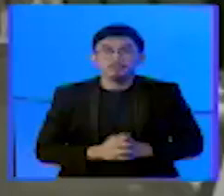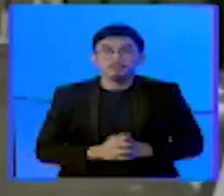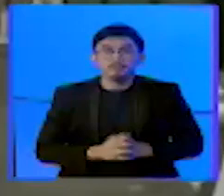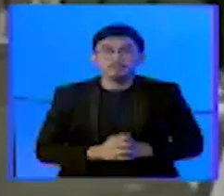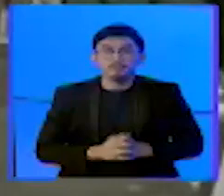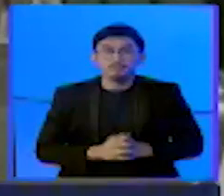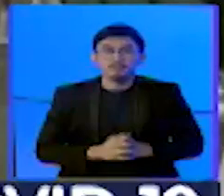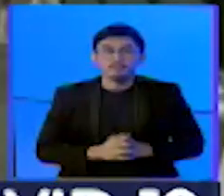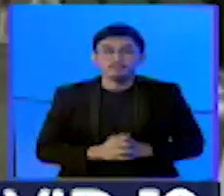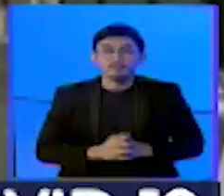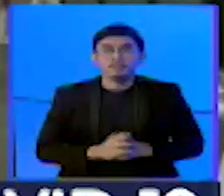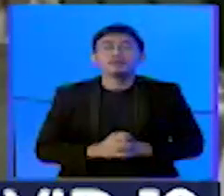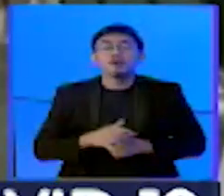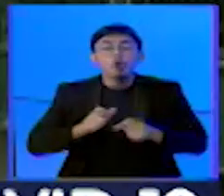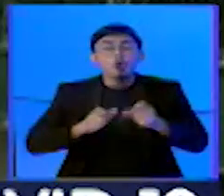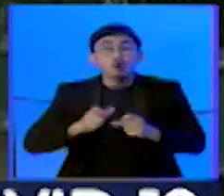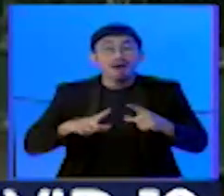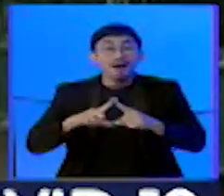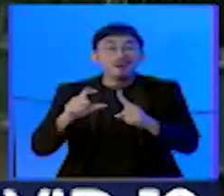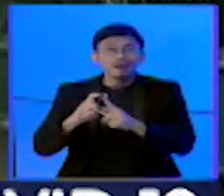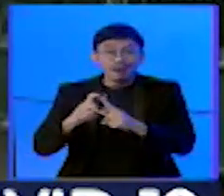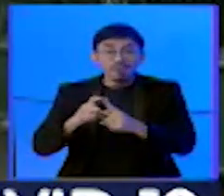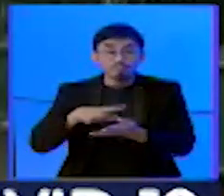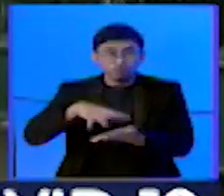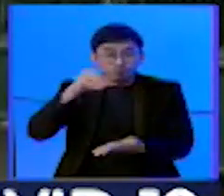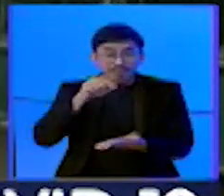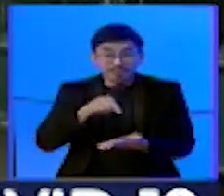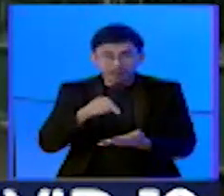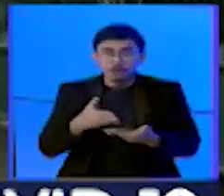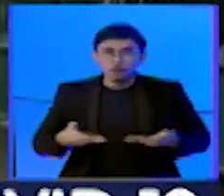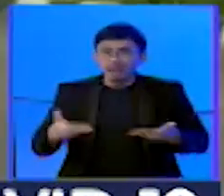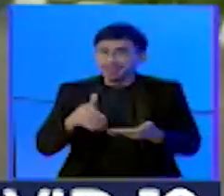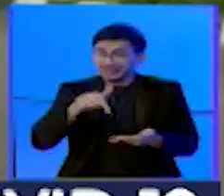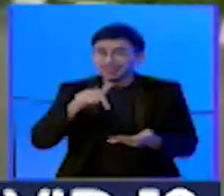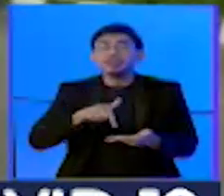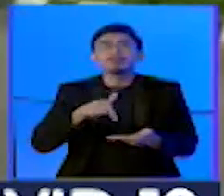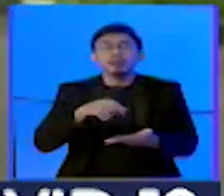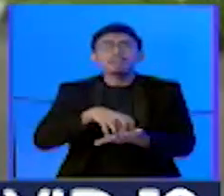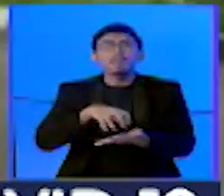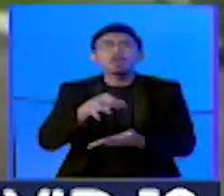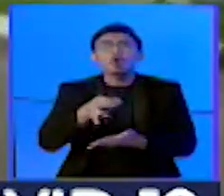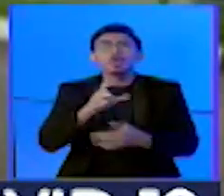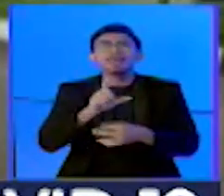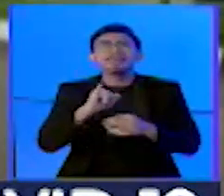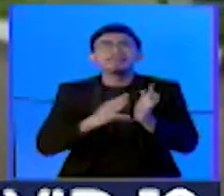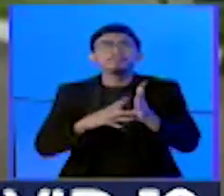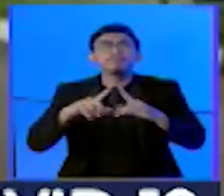Puluhan anggota TNI AD di lingkungan Pusat Pendidikan Polisi Militer Pusdikpom di Kota Cimahi, Jawa Barat juga terkonfirmasi COVID-19.